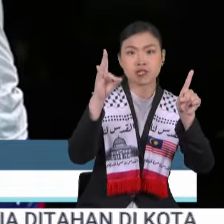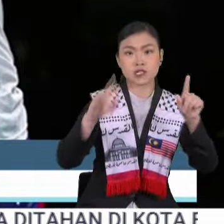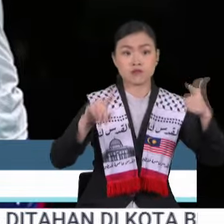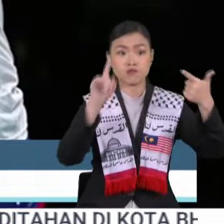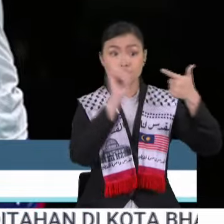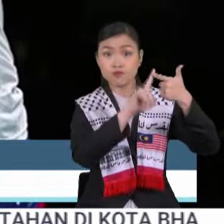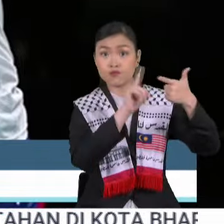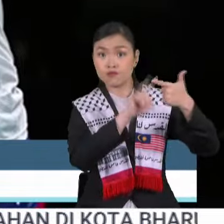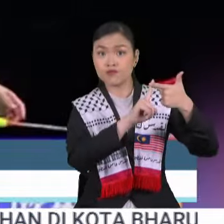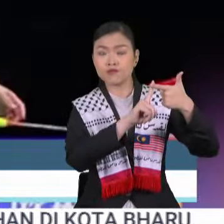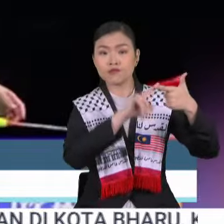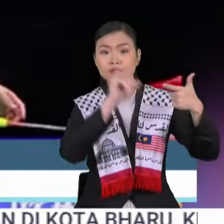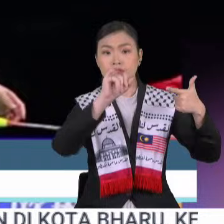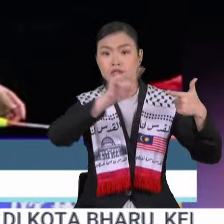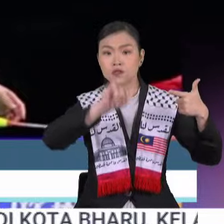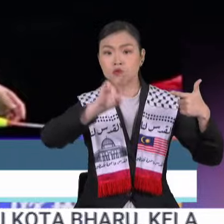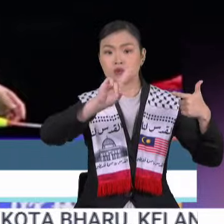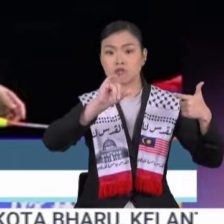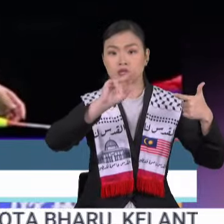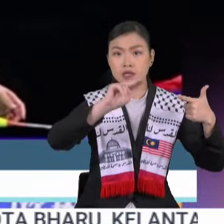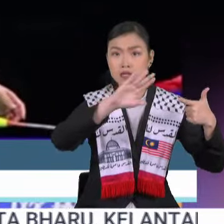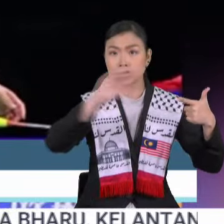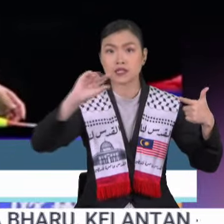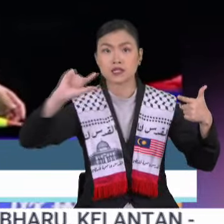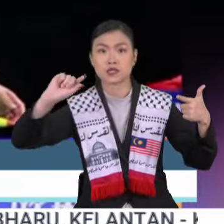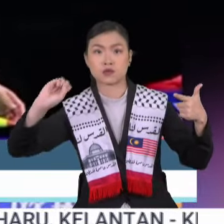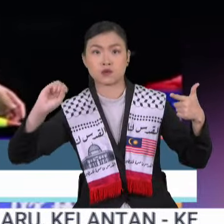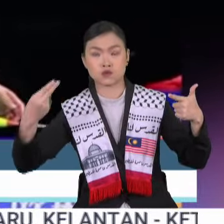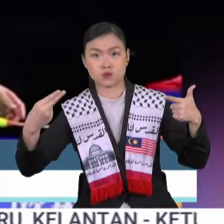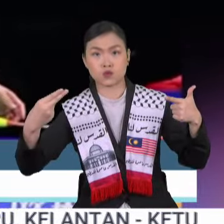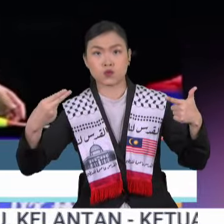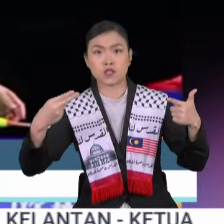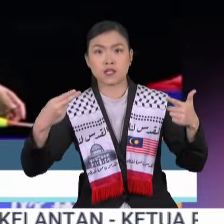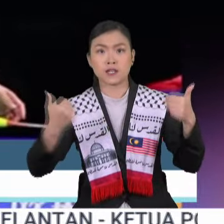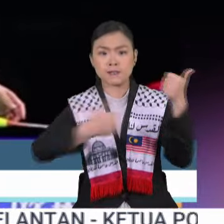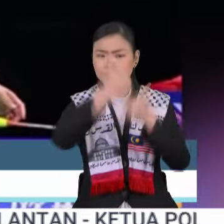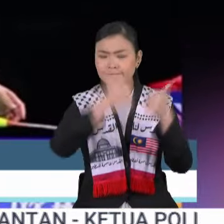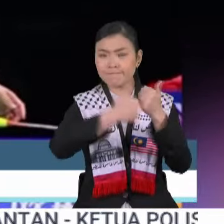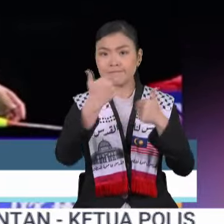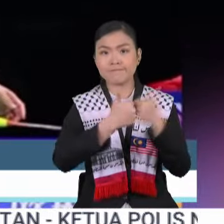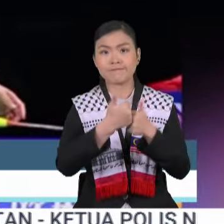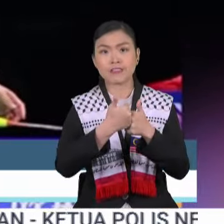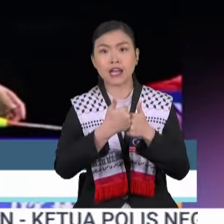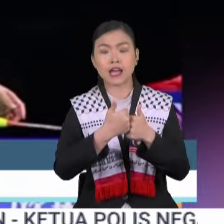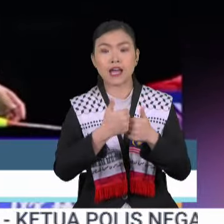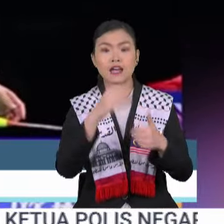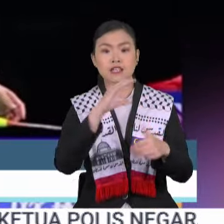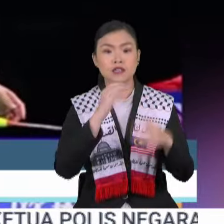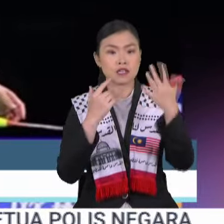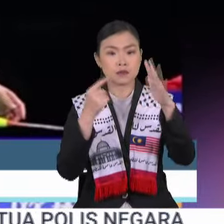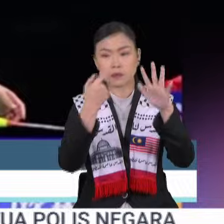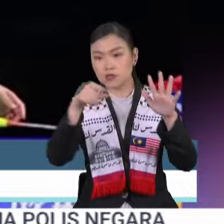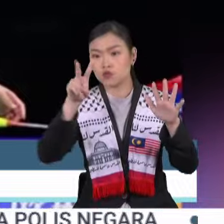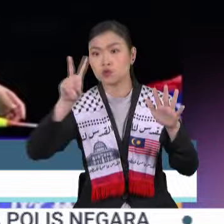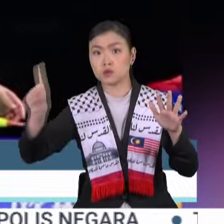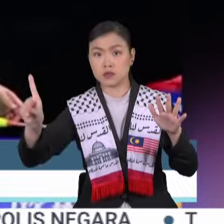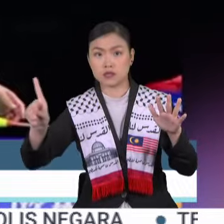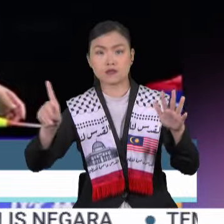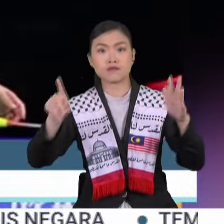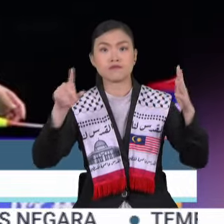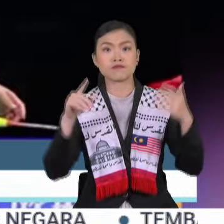set kedua, giliran Izzuddin Zhefei menunjukkan taringnya dengan setiap serangan membuahkan hasil untuk menang